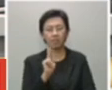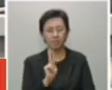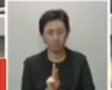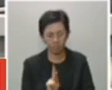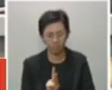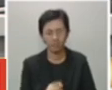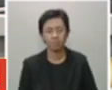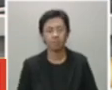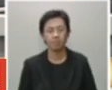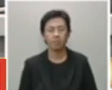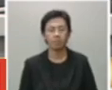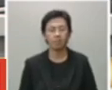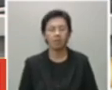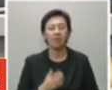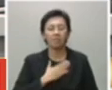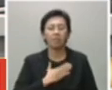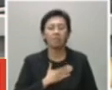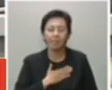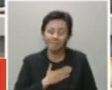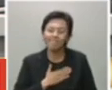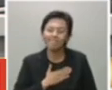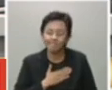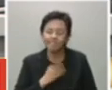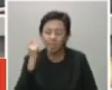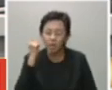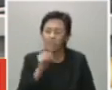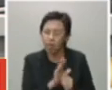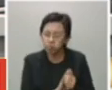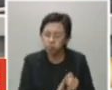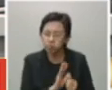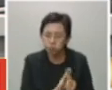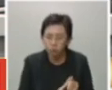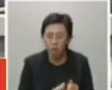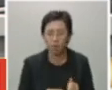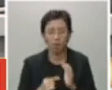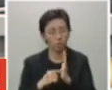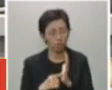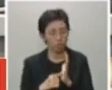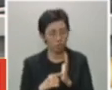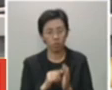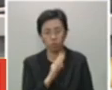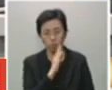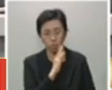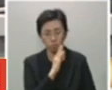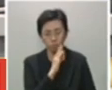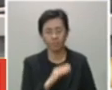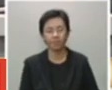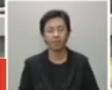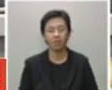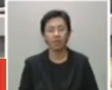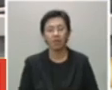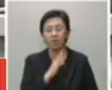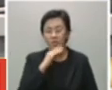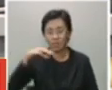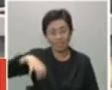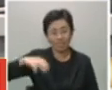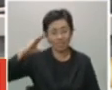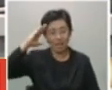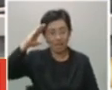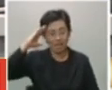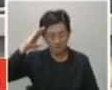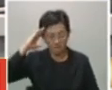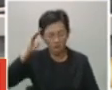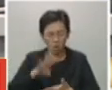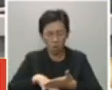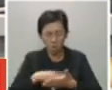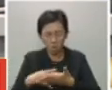ละผมเห็นใจสมมุติครับต่อให้หน่วยงานความมั่นคงจะมีมาตร